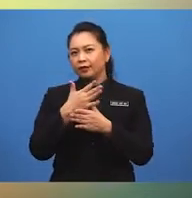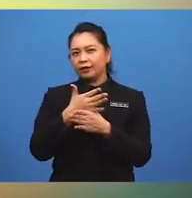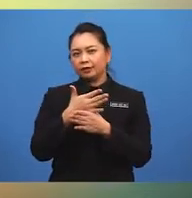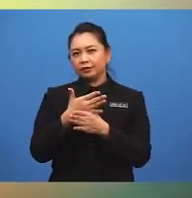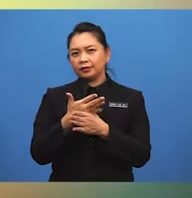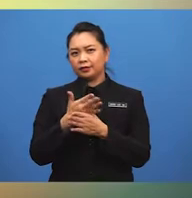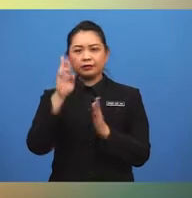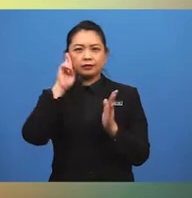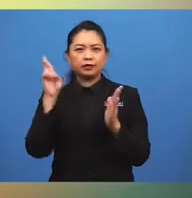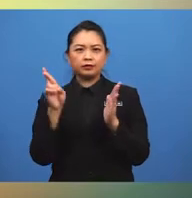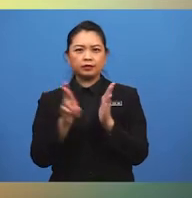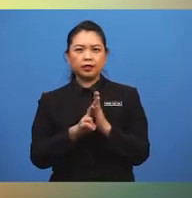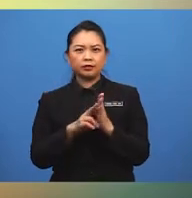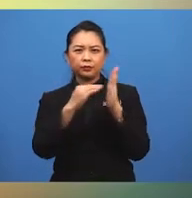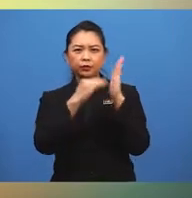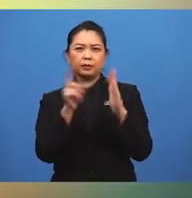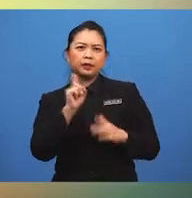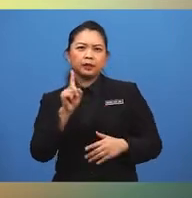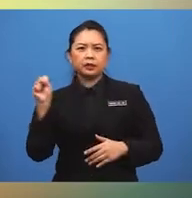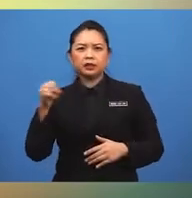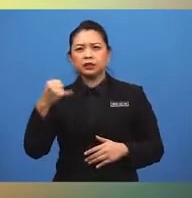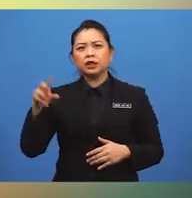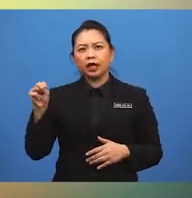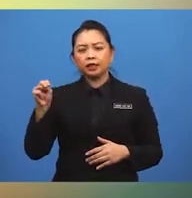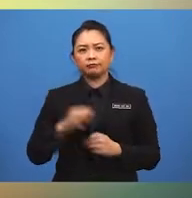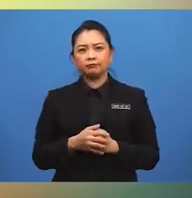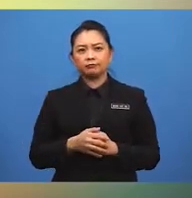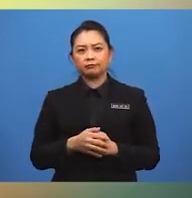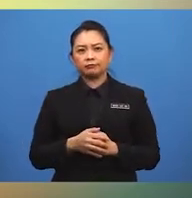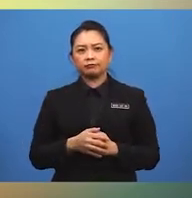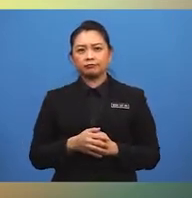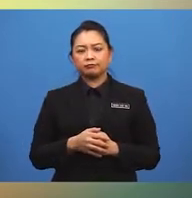Antara rajah berikut, yang manakah semikonduktor jenis N?